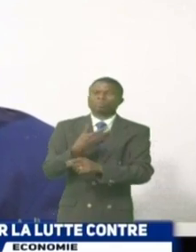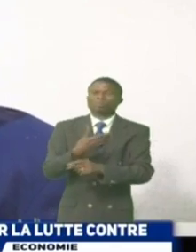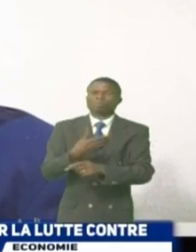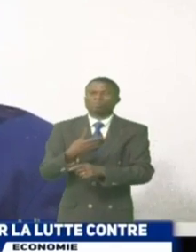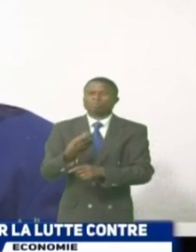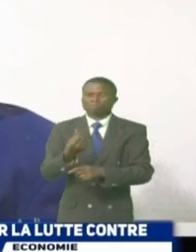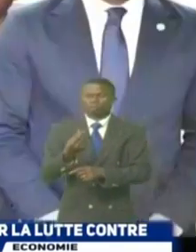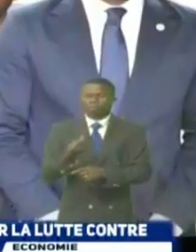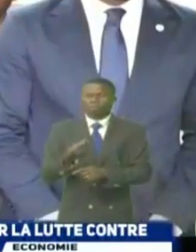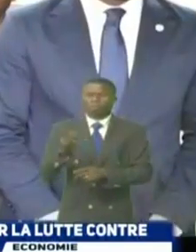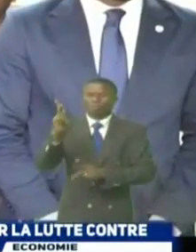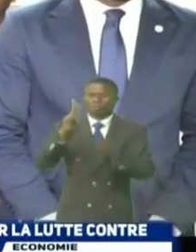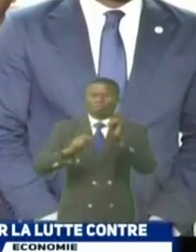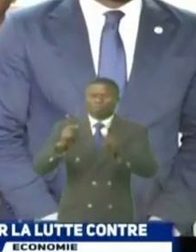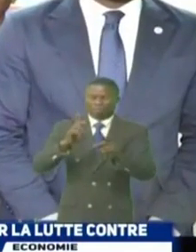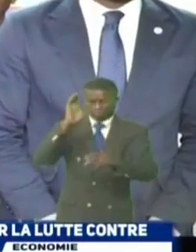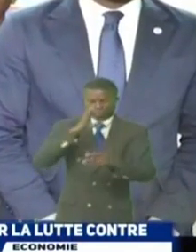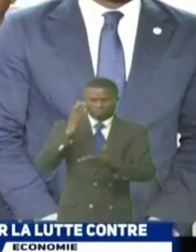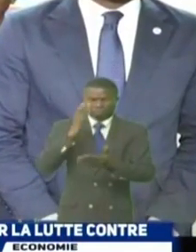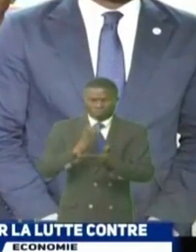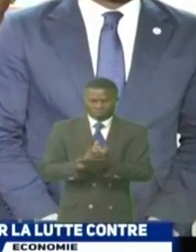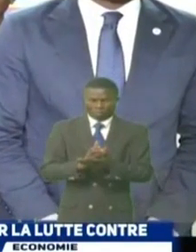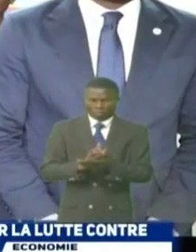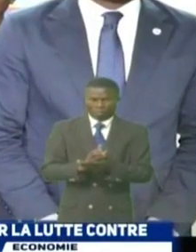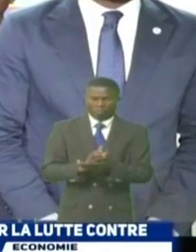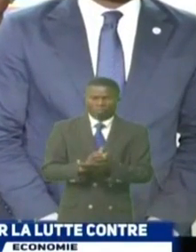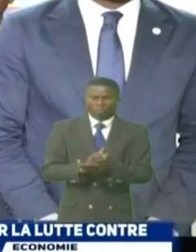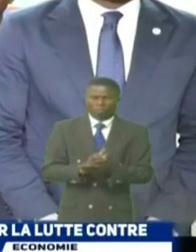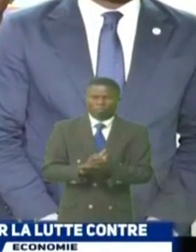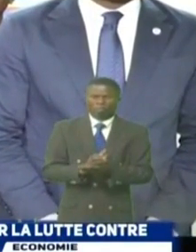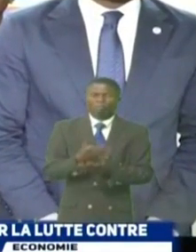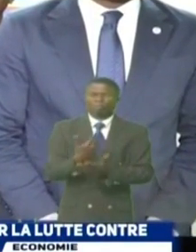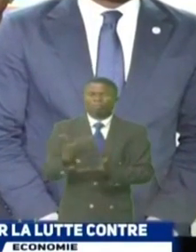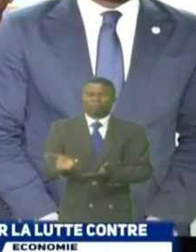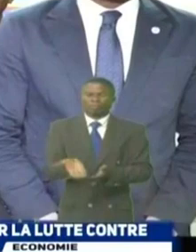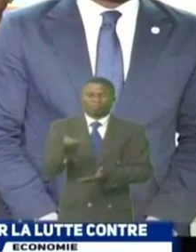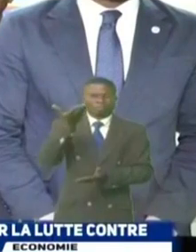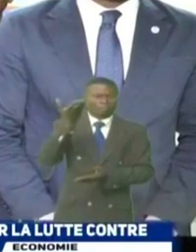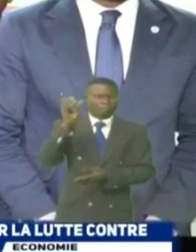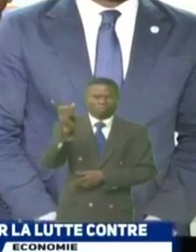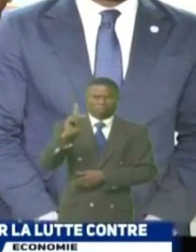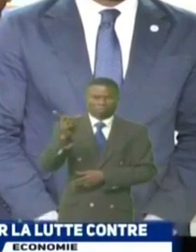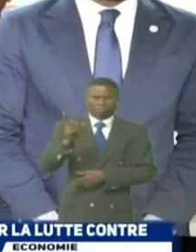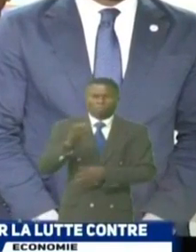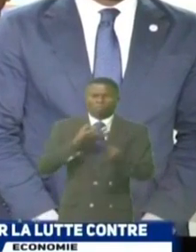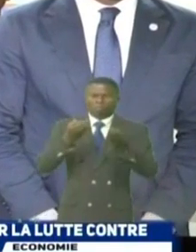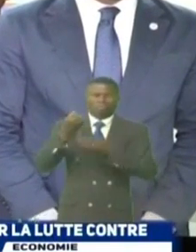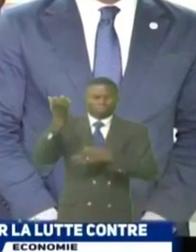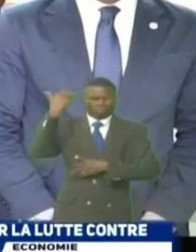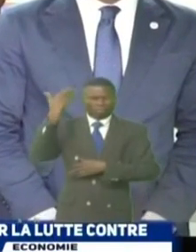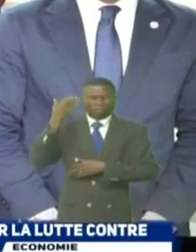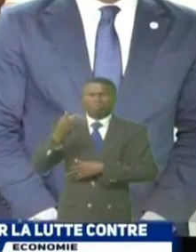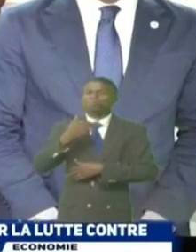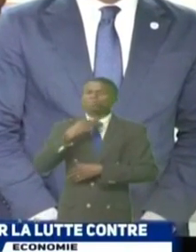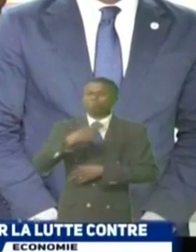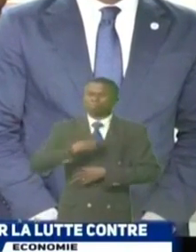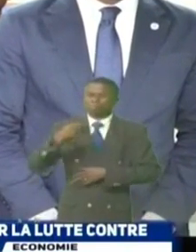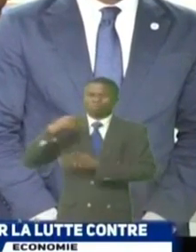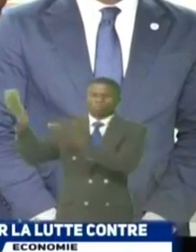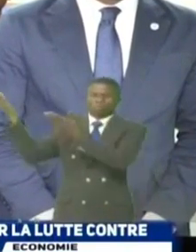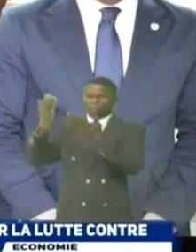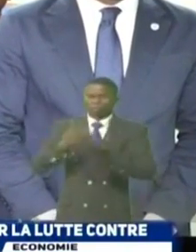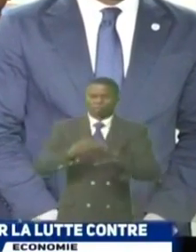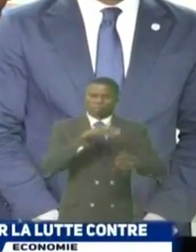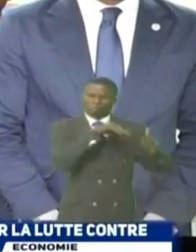Ils doivent lutter contre la rétention des produits, signalés déjà importés et se trouvant dans les